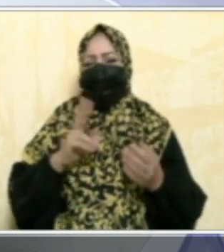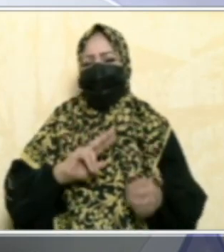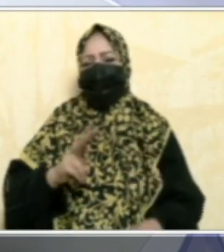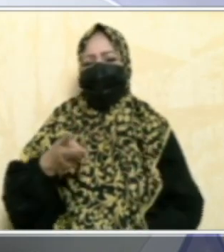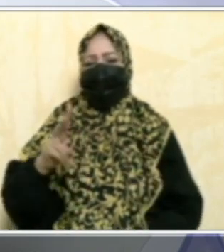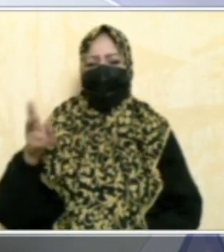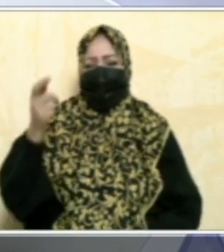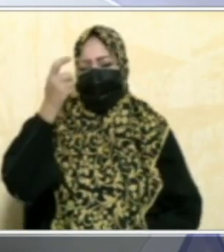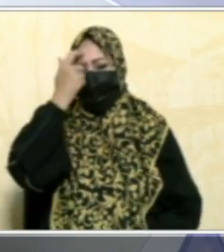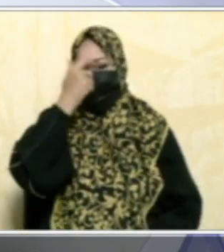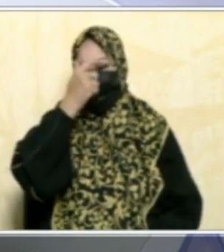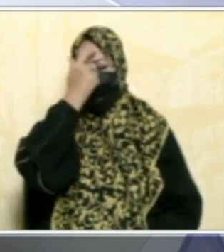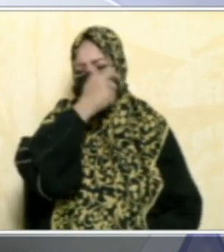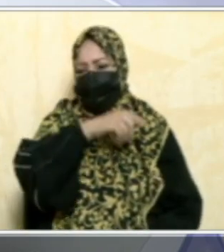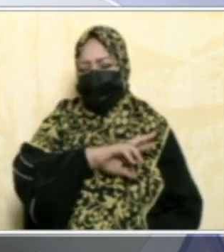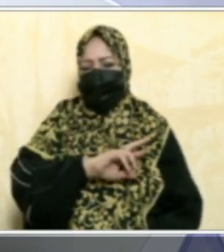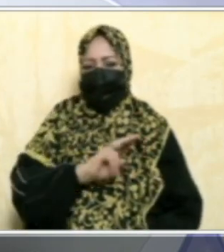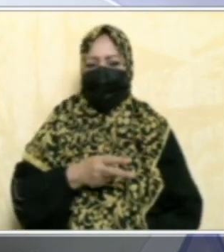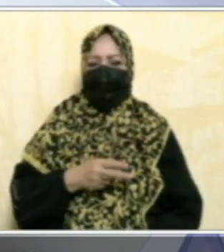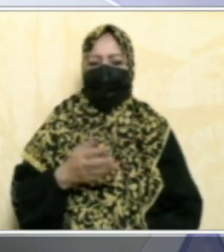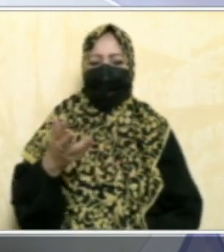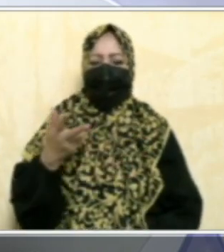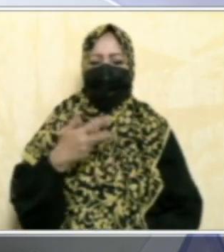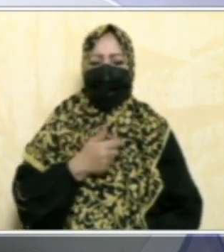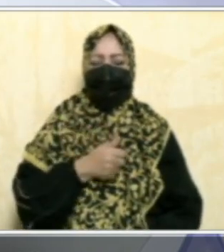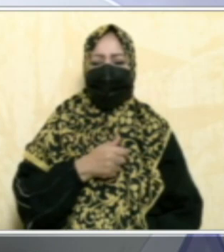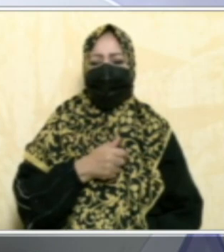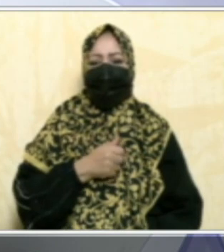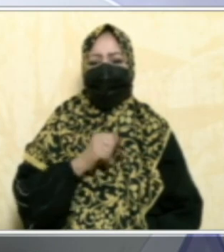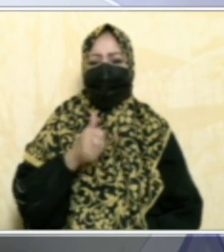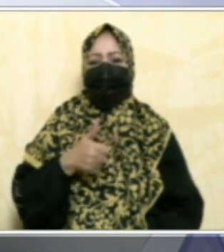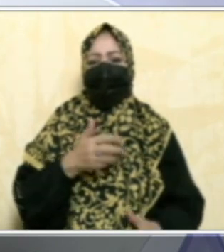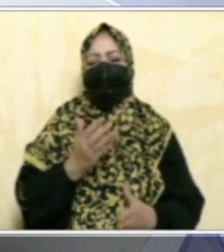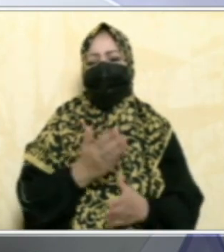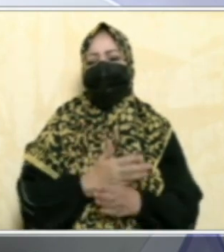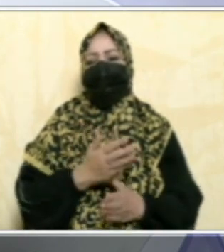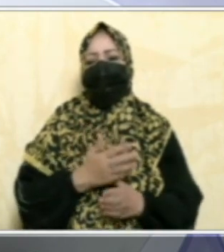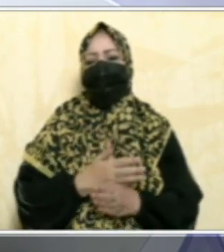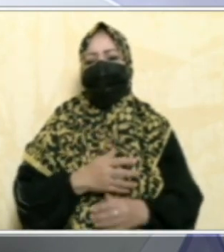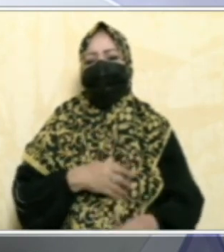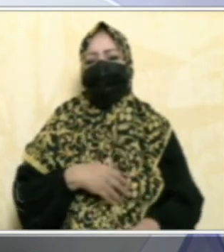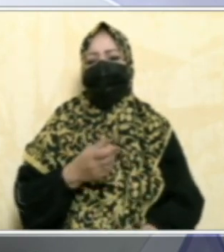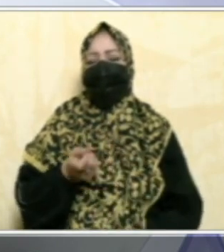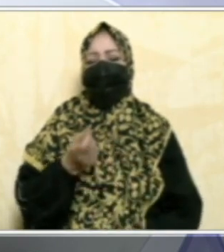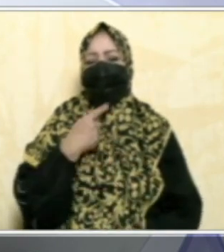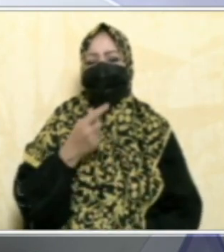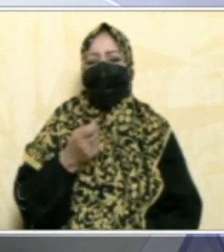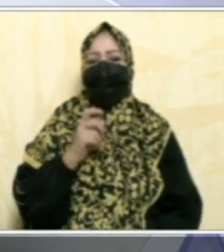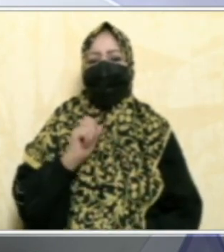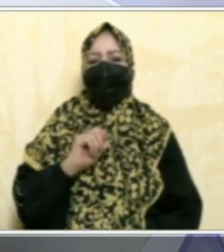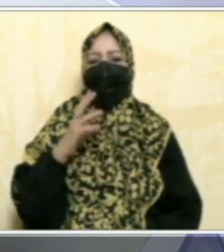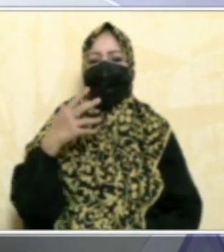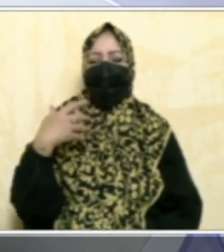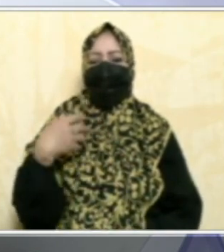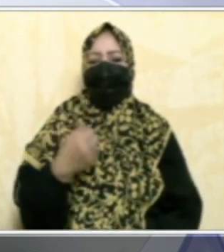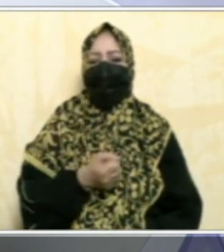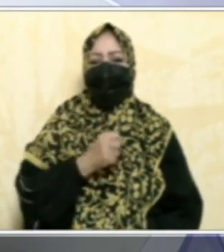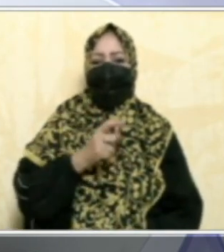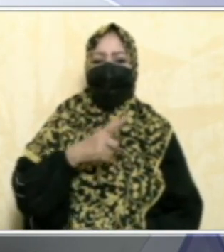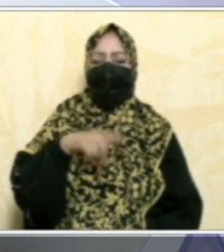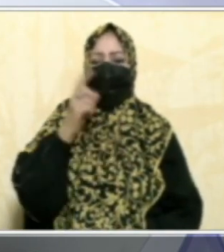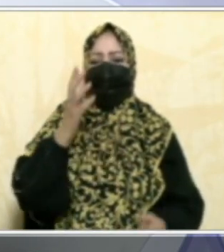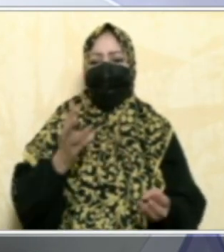لأن العلاج إنما جعله الله سبحانه وتعالى وسنه